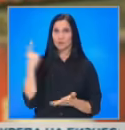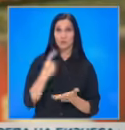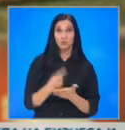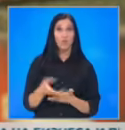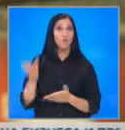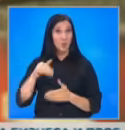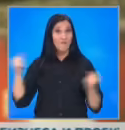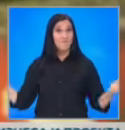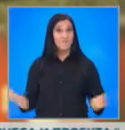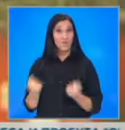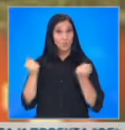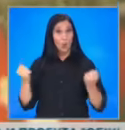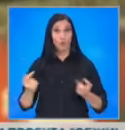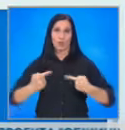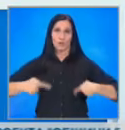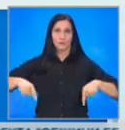и в физкултурния салон.